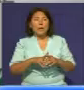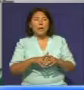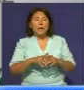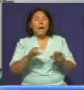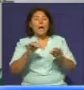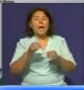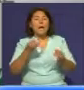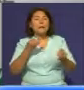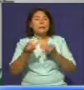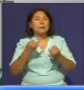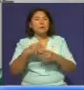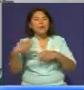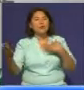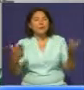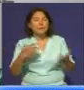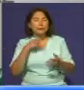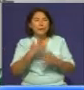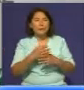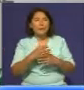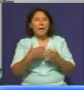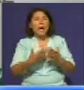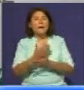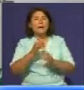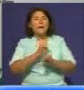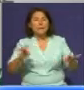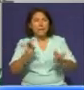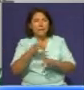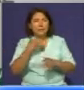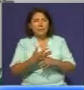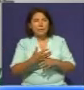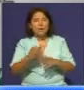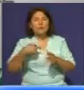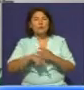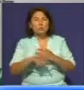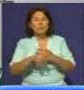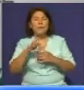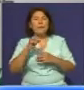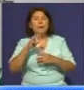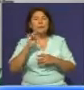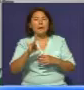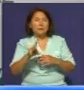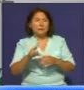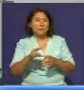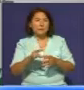әңгімелеп жан жақты хабар айтады. Сонымен қатар мынау